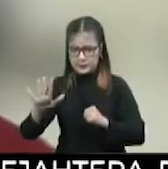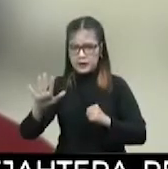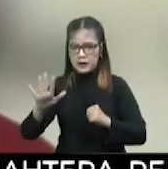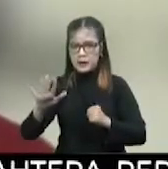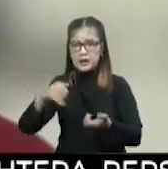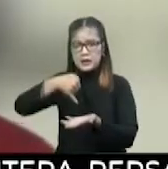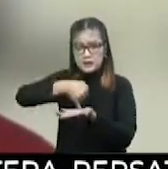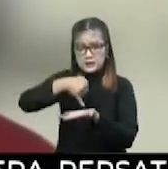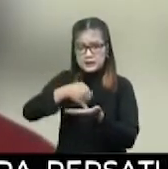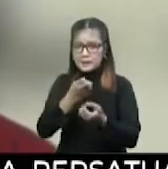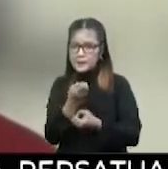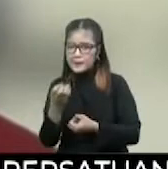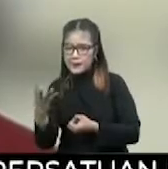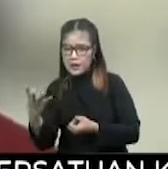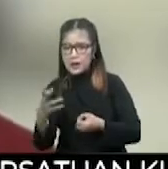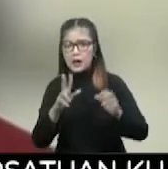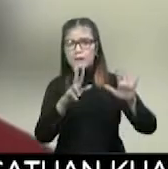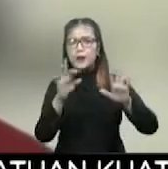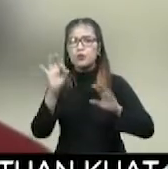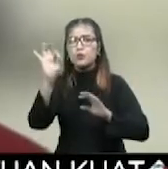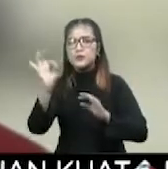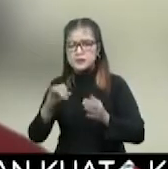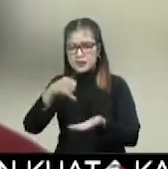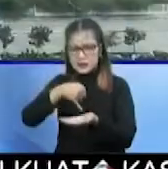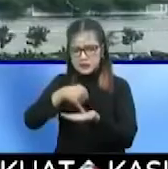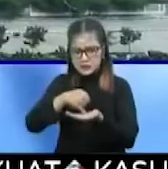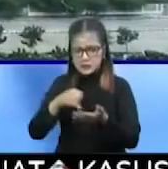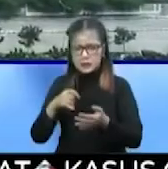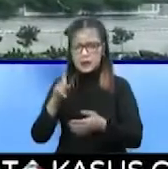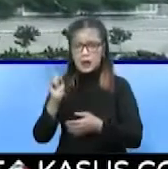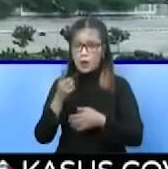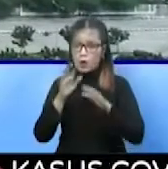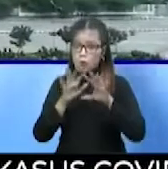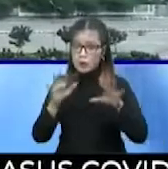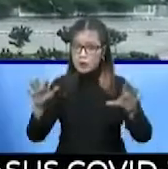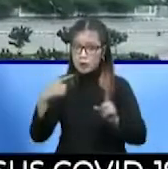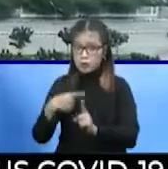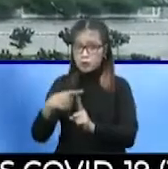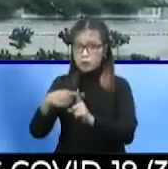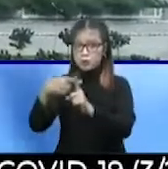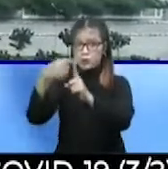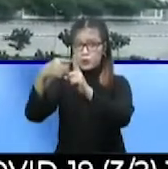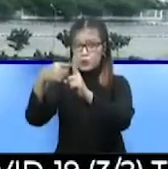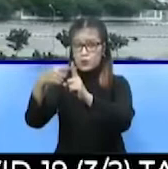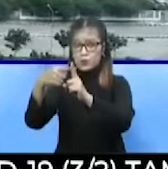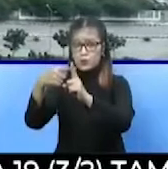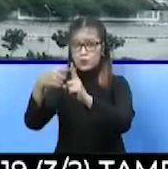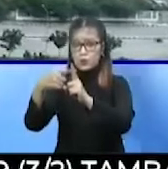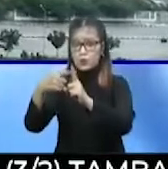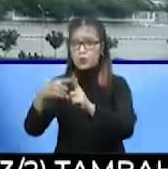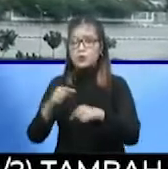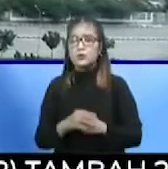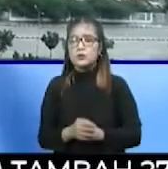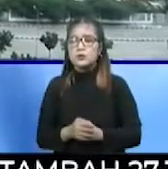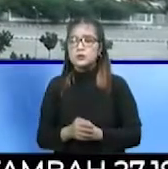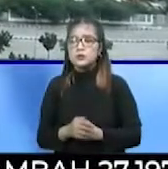terisi kira-kira 80%-nya. Jadi kalau akan banyak terus ini peningkatan pasien yang dirawat, maka